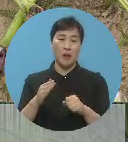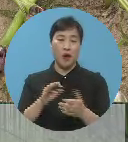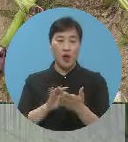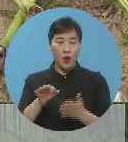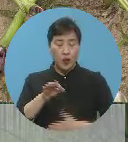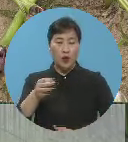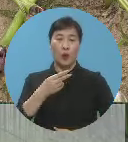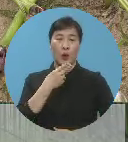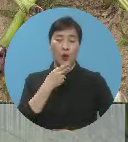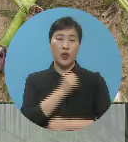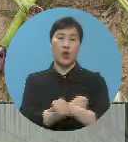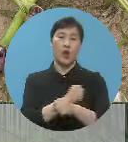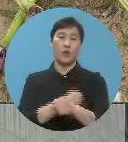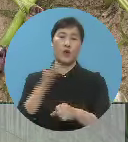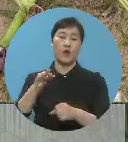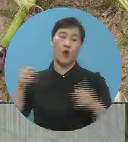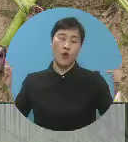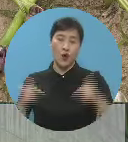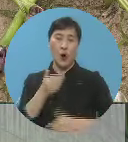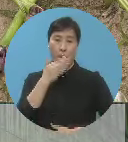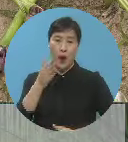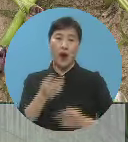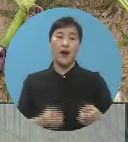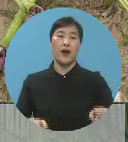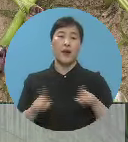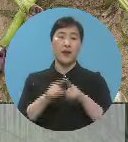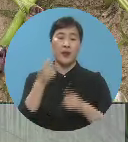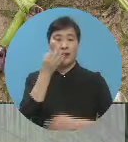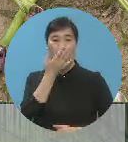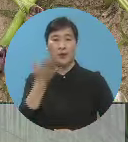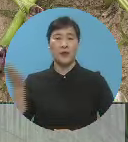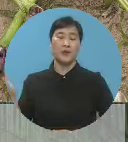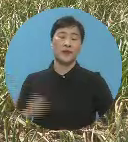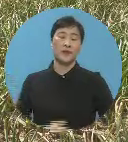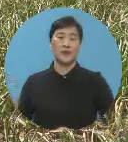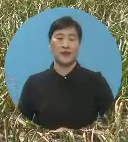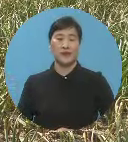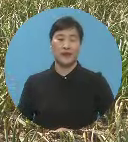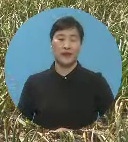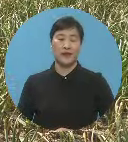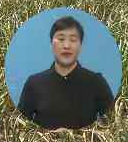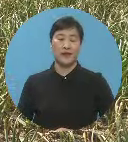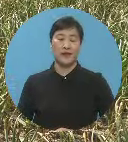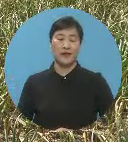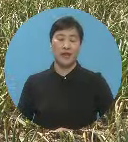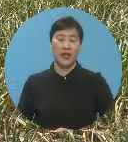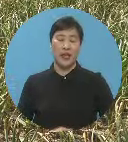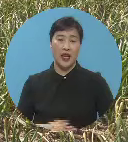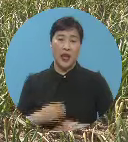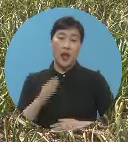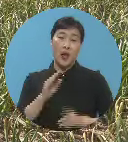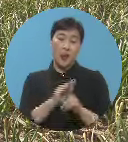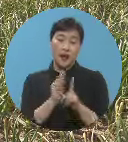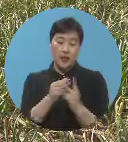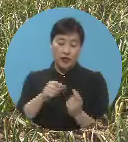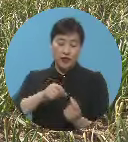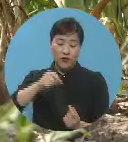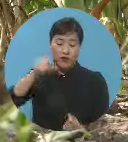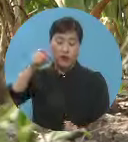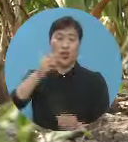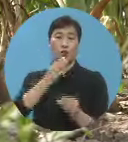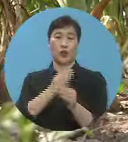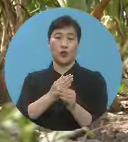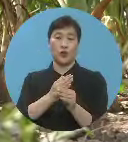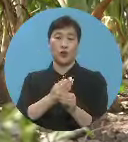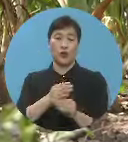생산 비도 획기적으로 줄이는 품종입니다 함께 보시죠 풋풋하게 물이 오른 마늘이 자라고